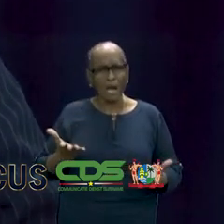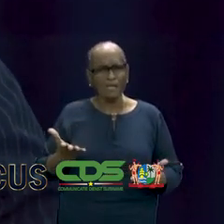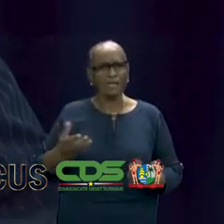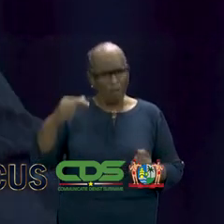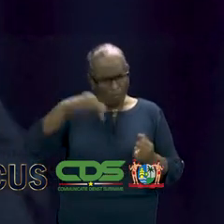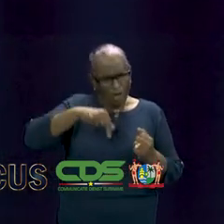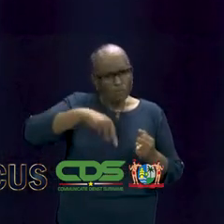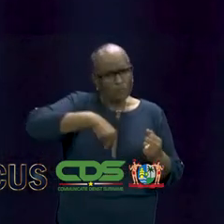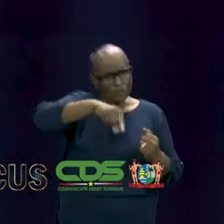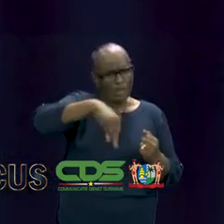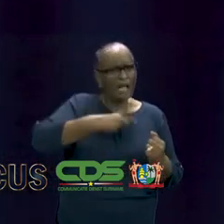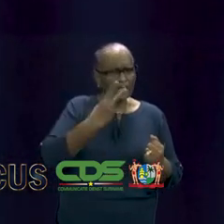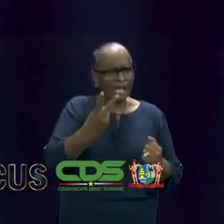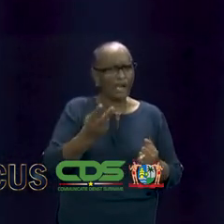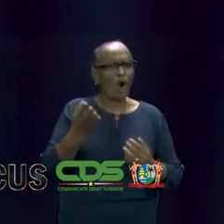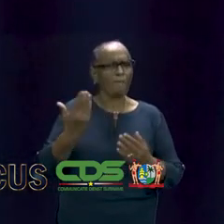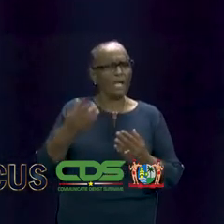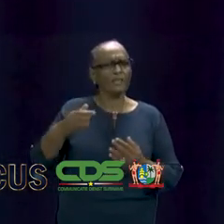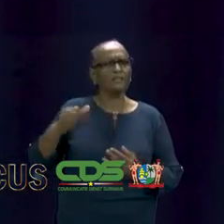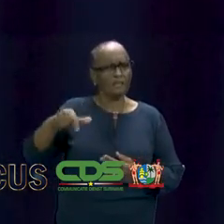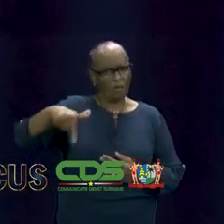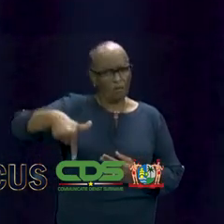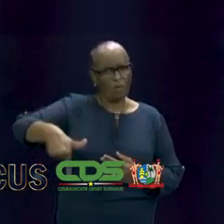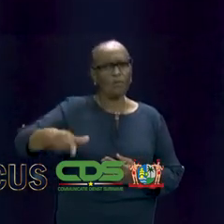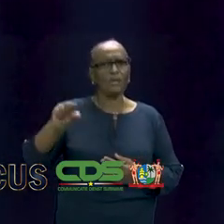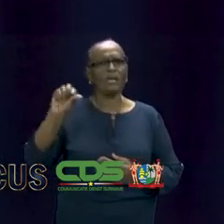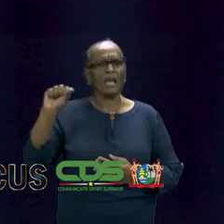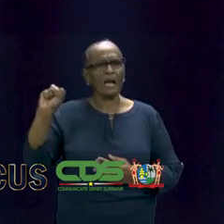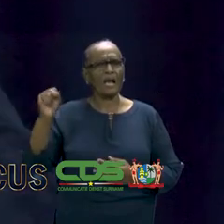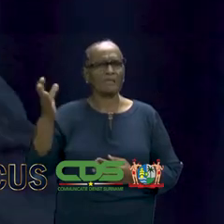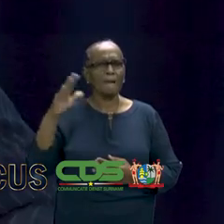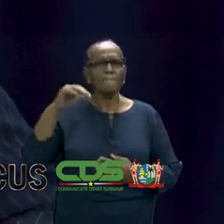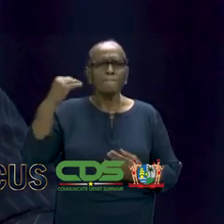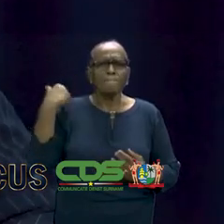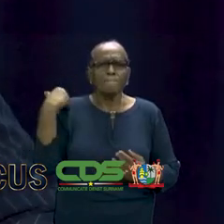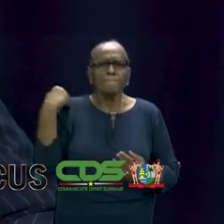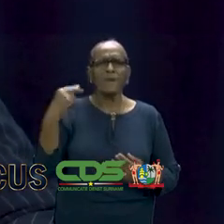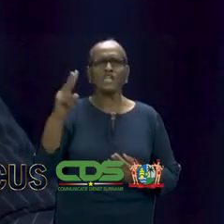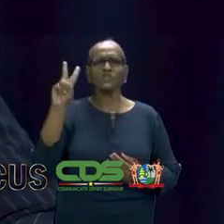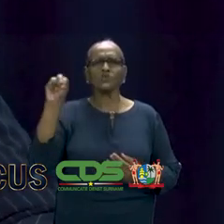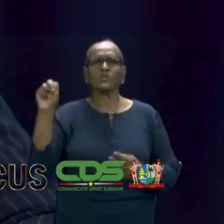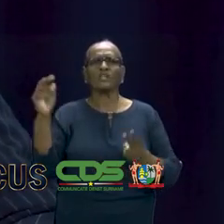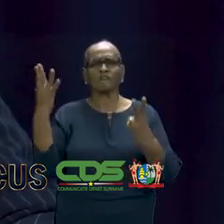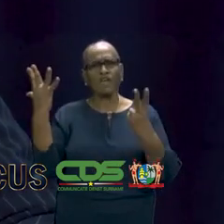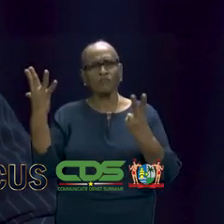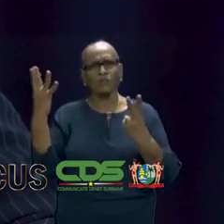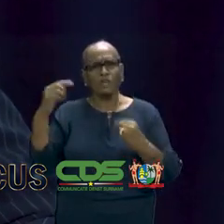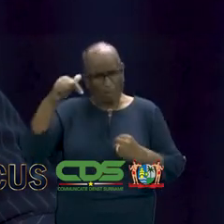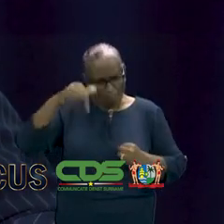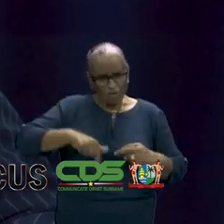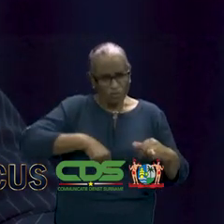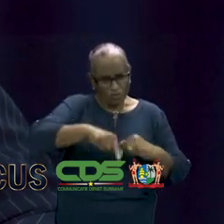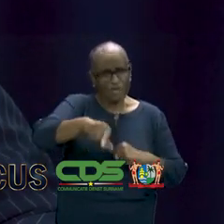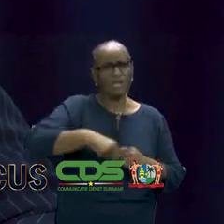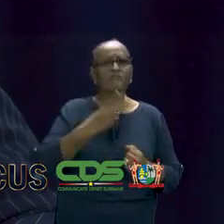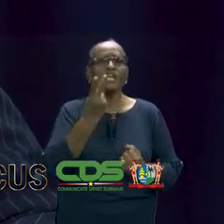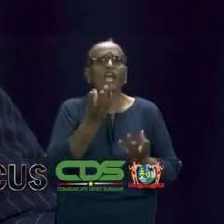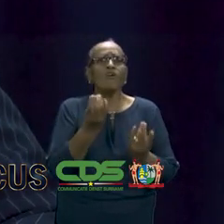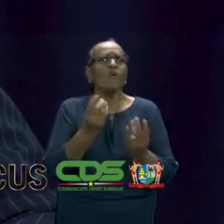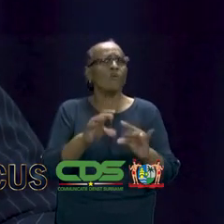bekijken mogelijkheden om op front cash te krijgen. Maar daarvoor moet je eerst die appraisal hebben. Maar we hebben slechts 1 appraisal